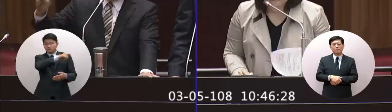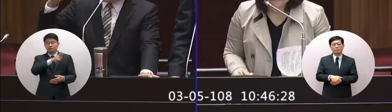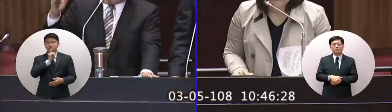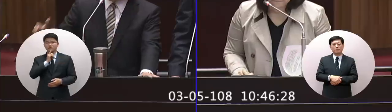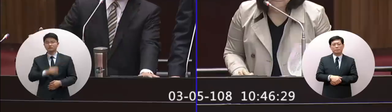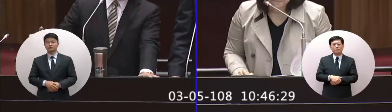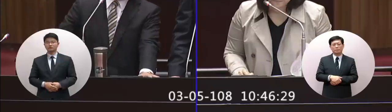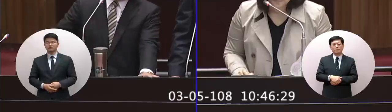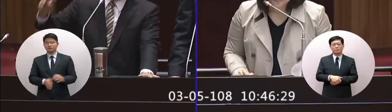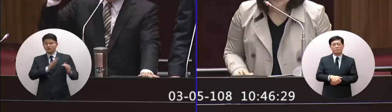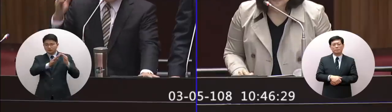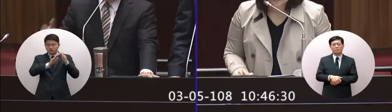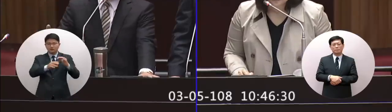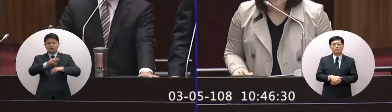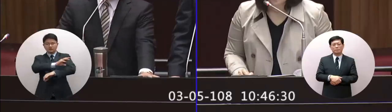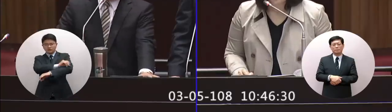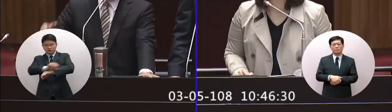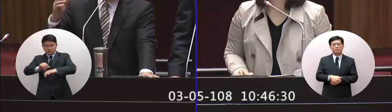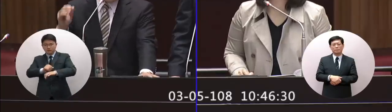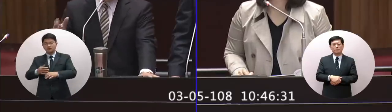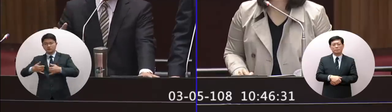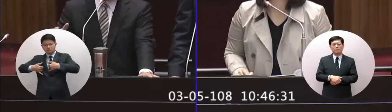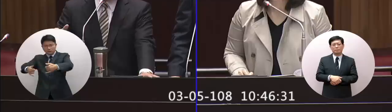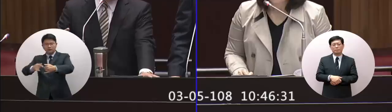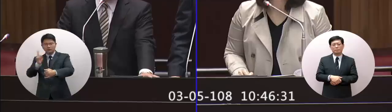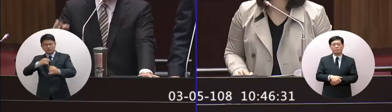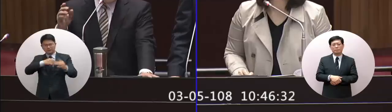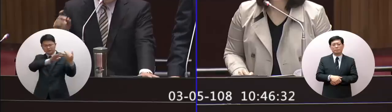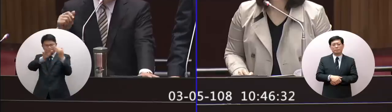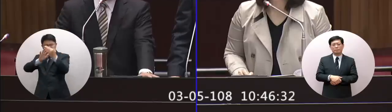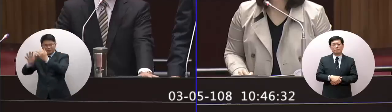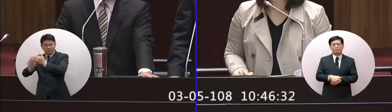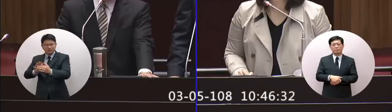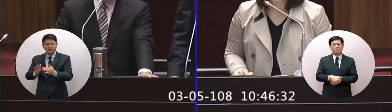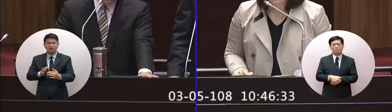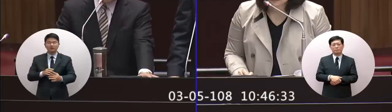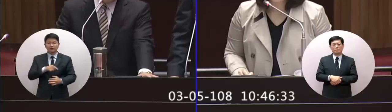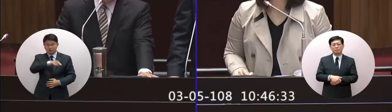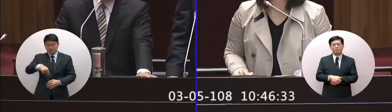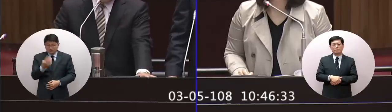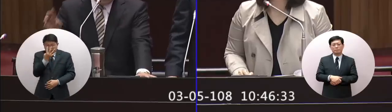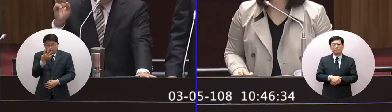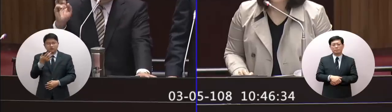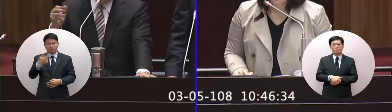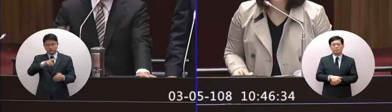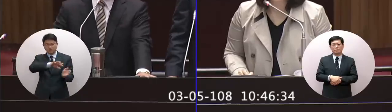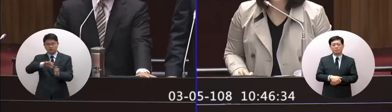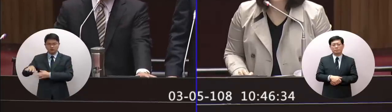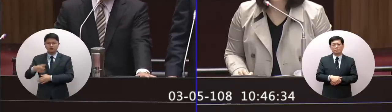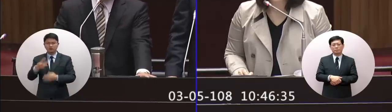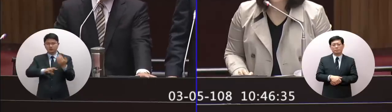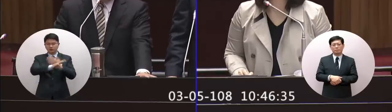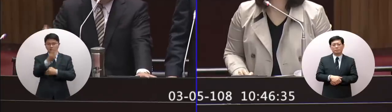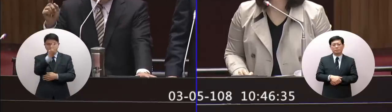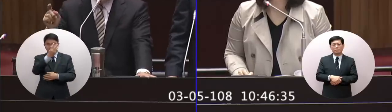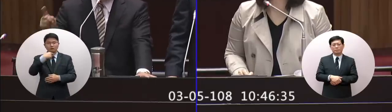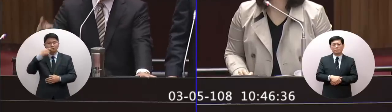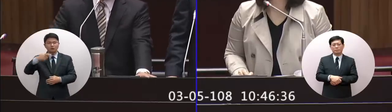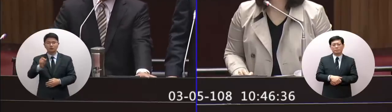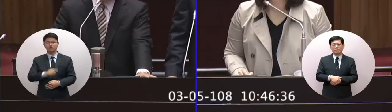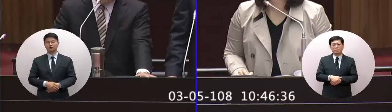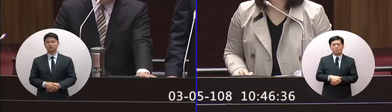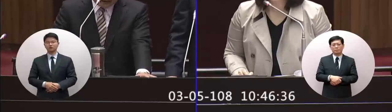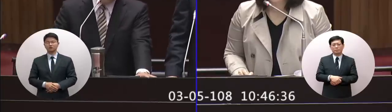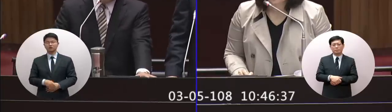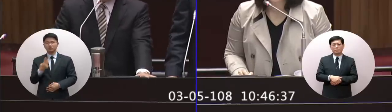海上，站沙滩，站街道，站山上，其实还不止这四句，还有另外三句，包括